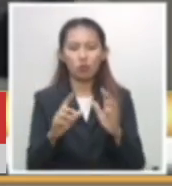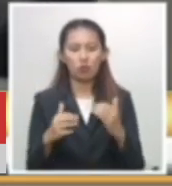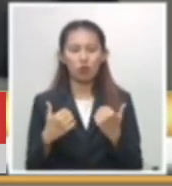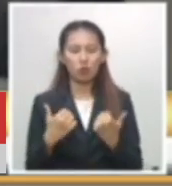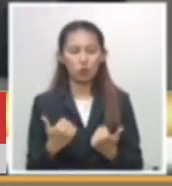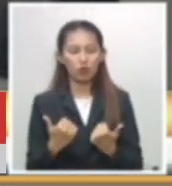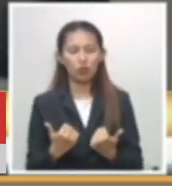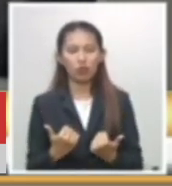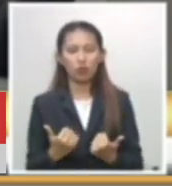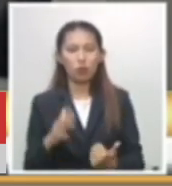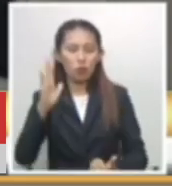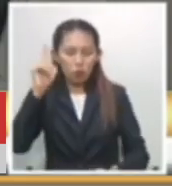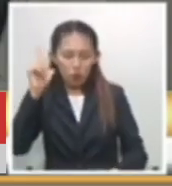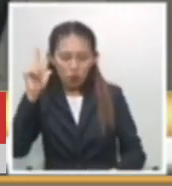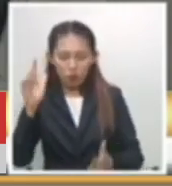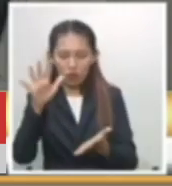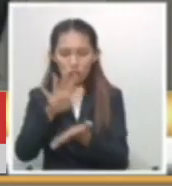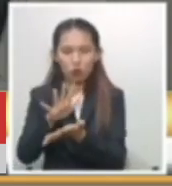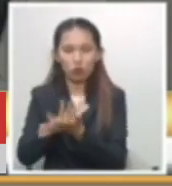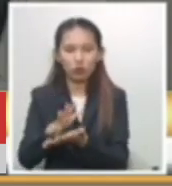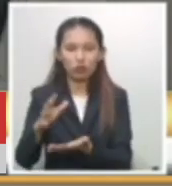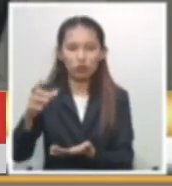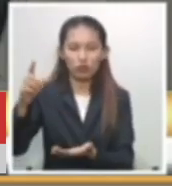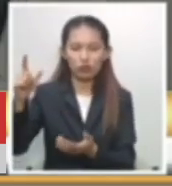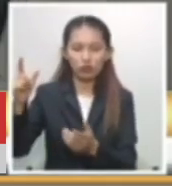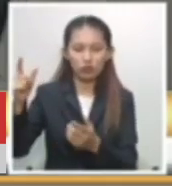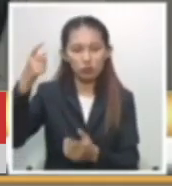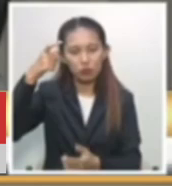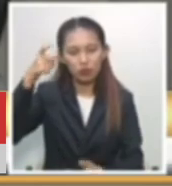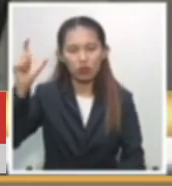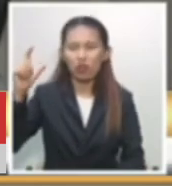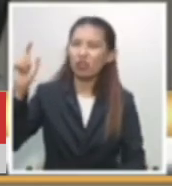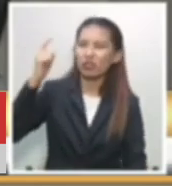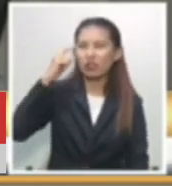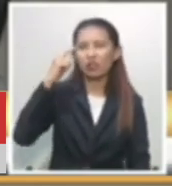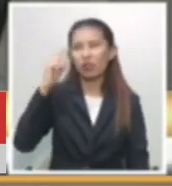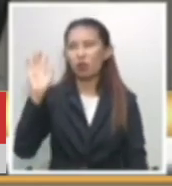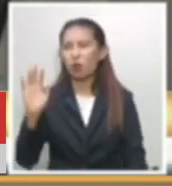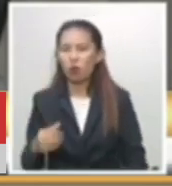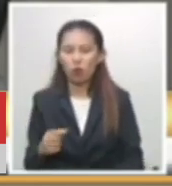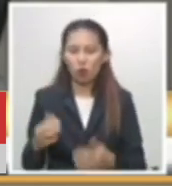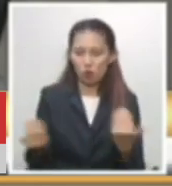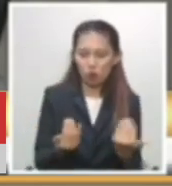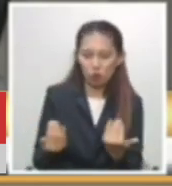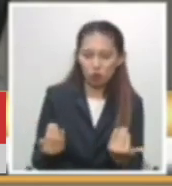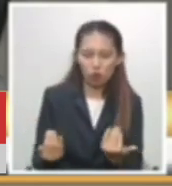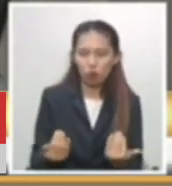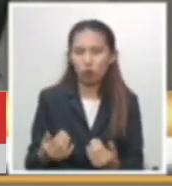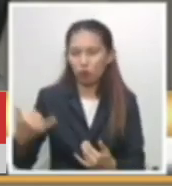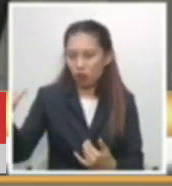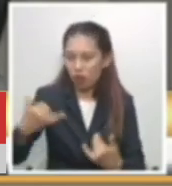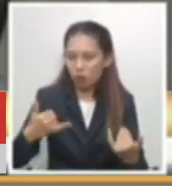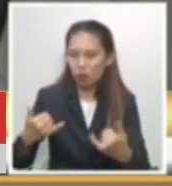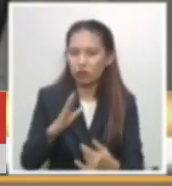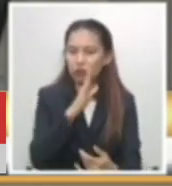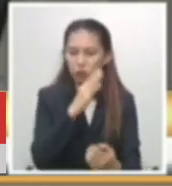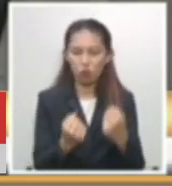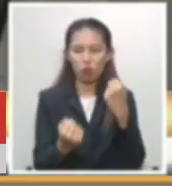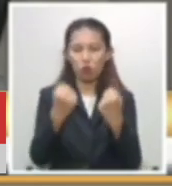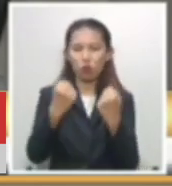ขนาดเล็กต้องมารอว่าลูกตัวเองกลับบ้านได้ไหมถ้ารถโดยสารเสียเกิดอะไร